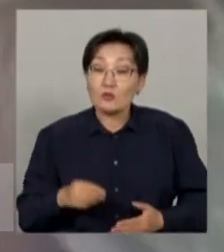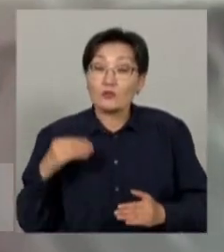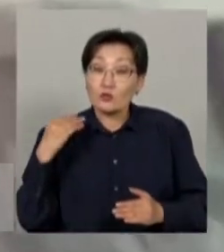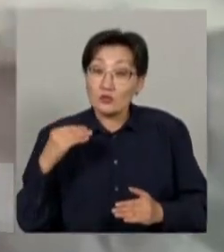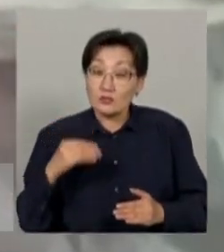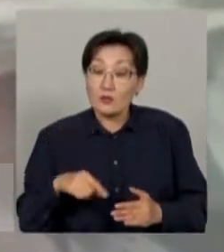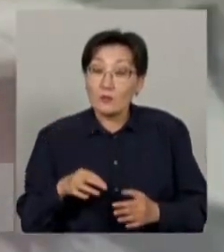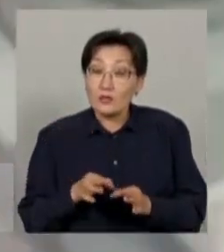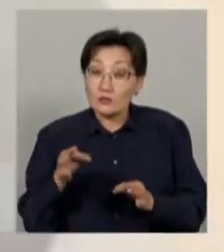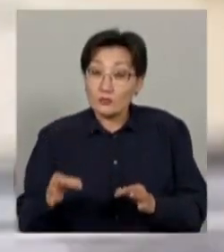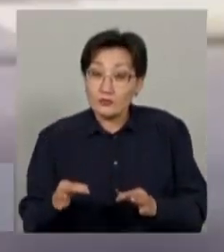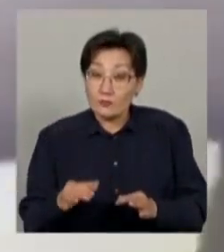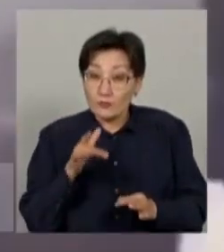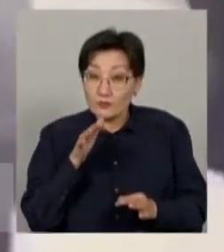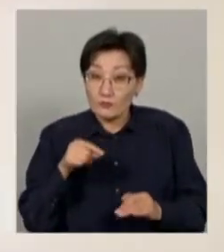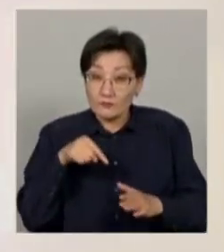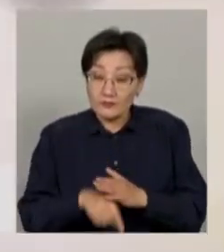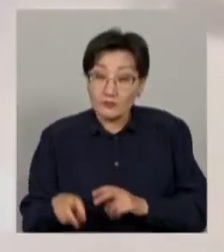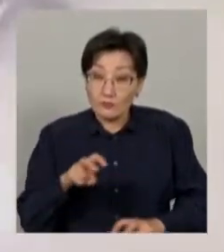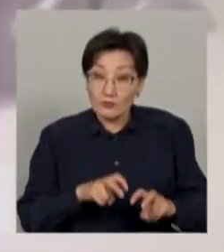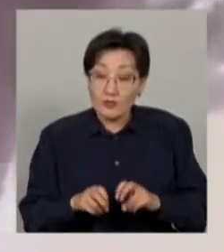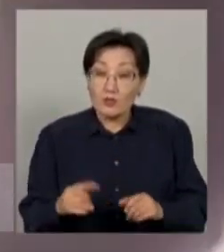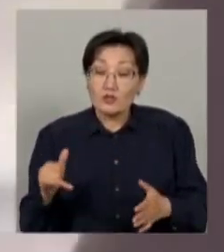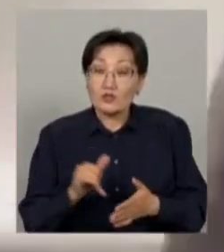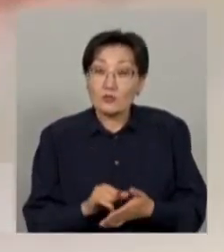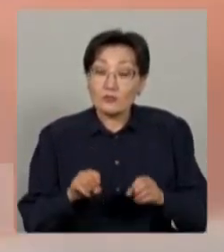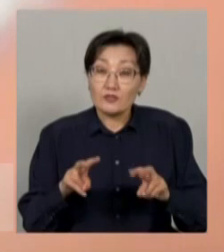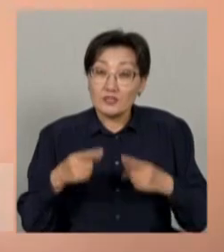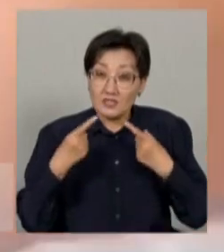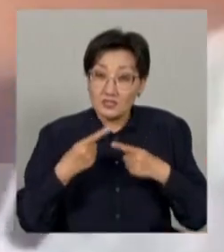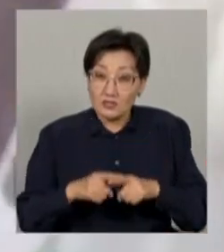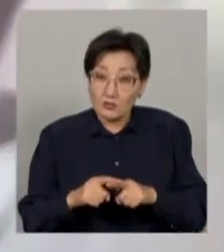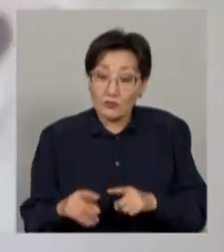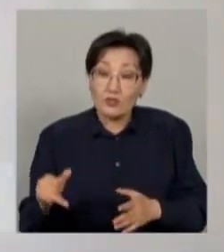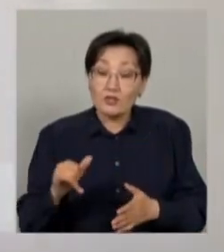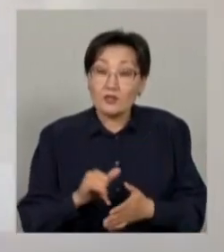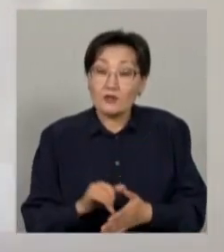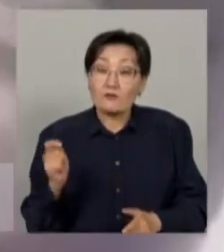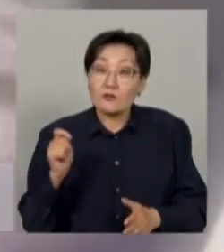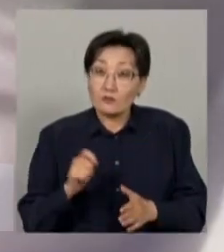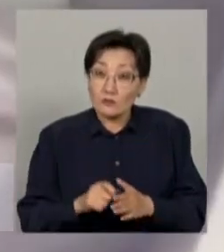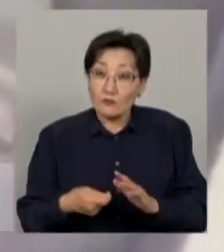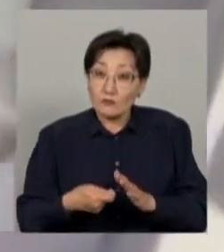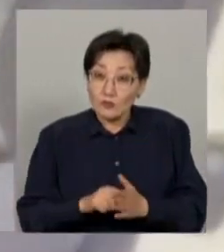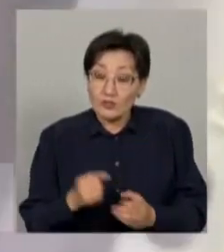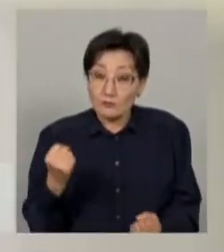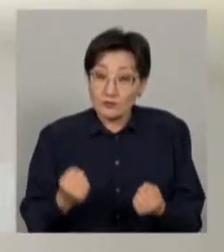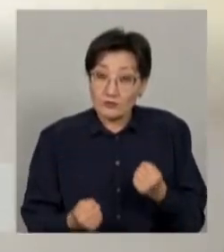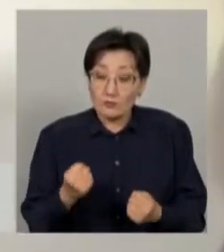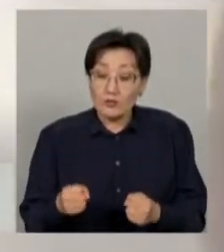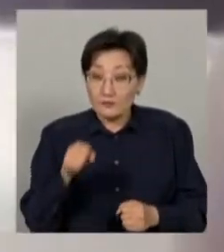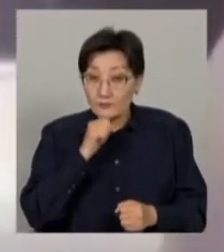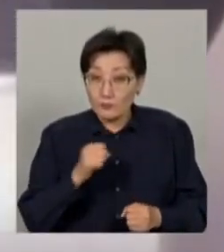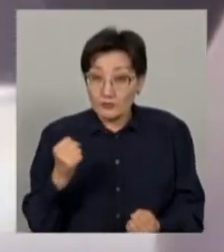Как выяснилось, подозреваемый во время осмотра установил специальный технический инструмент и ключ в авто. С помощью этого оборудования он